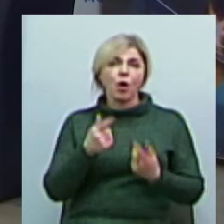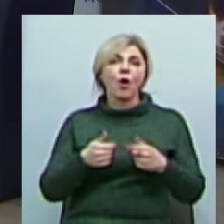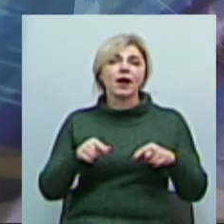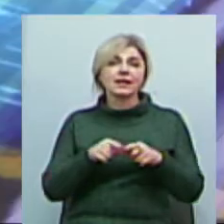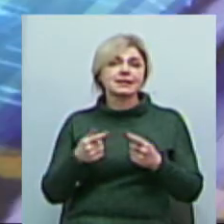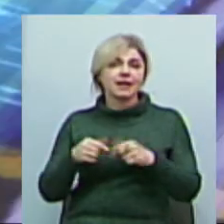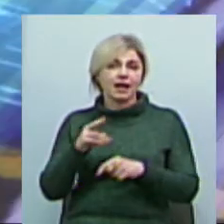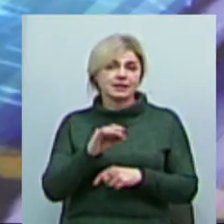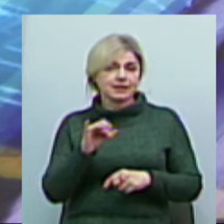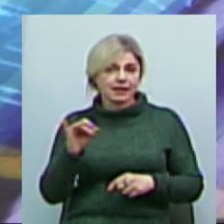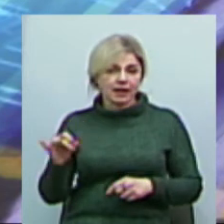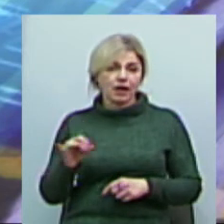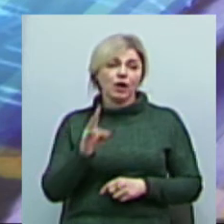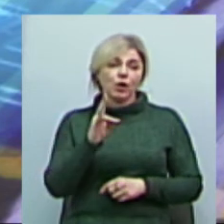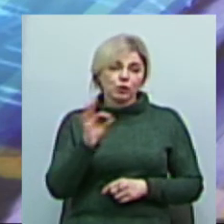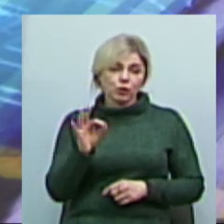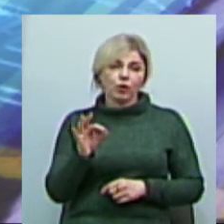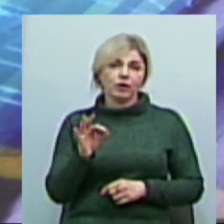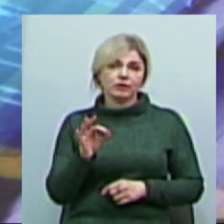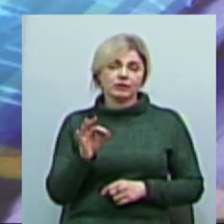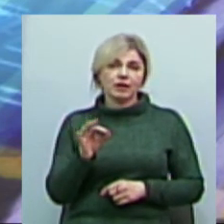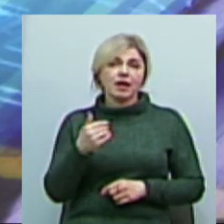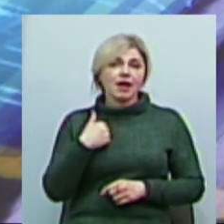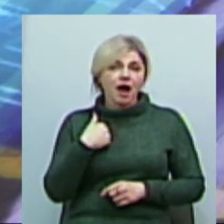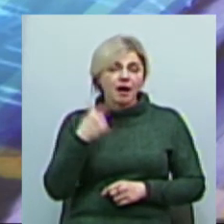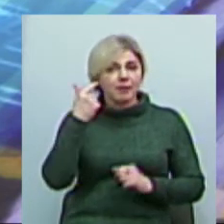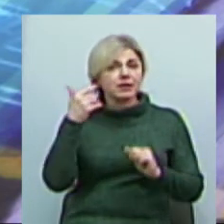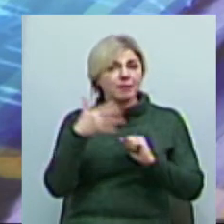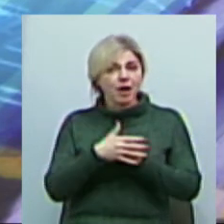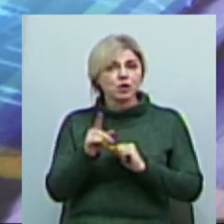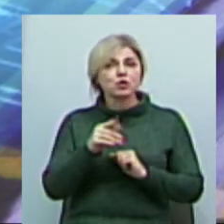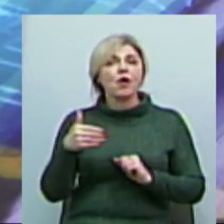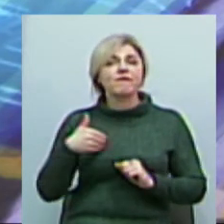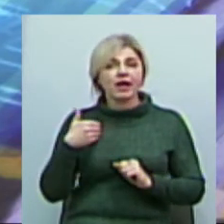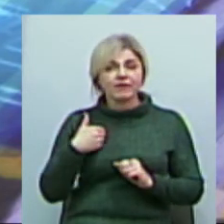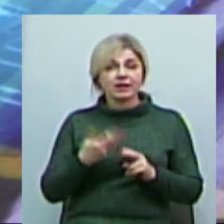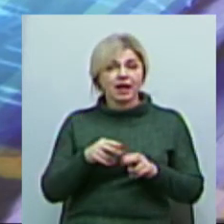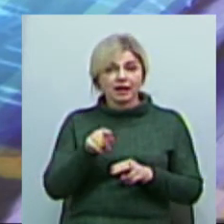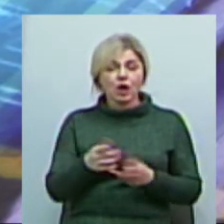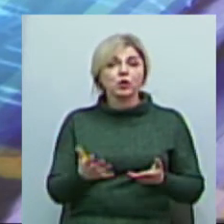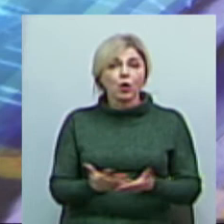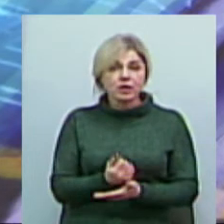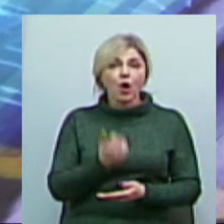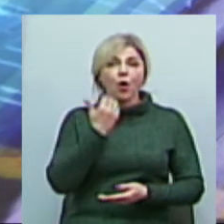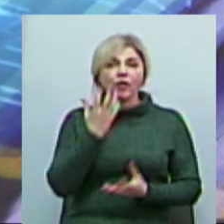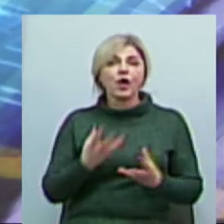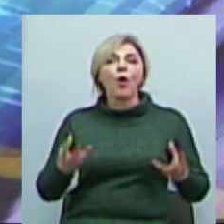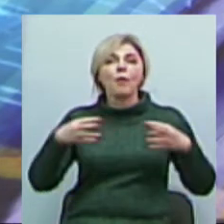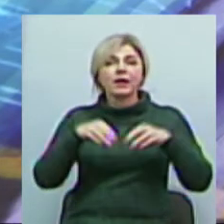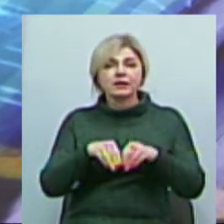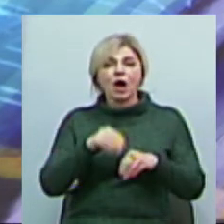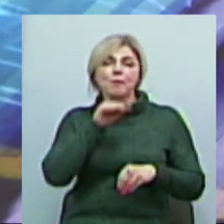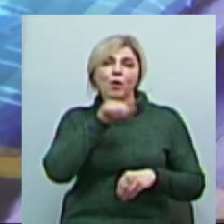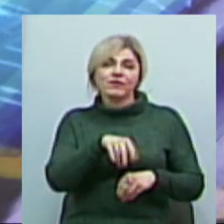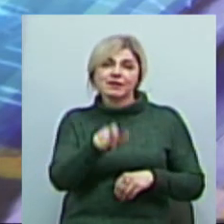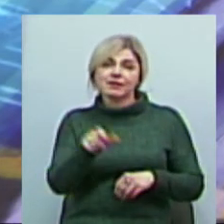организации. Но я понимаю, что эффект синергии достигается, когда объединяются профессионалы,